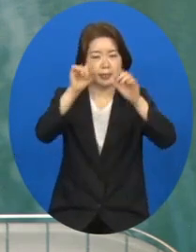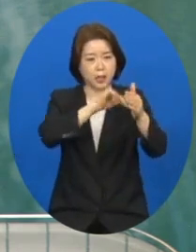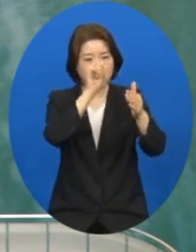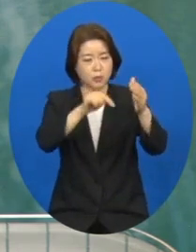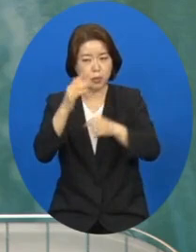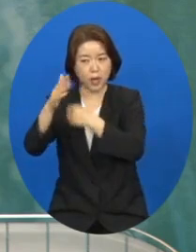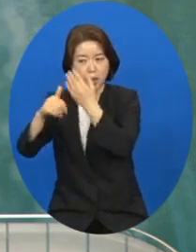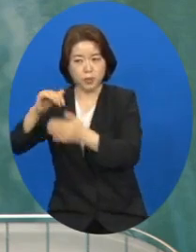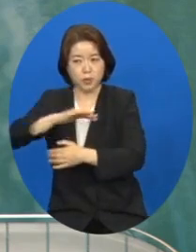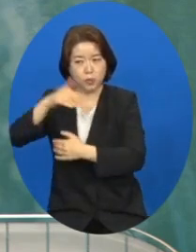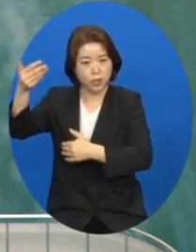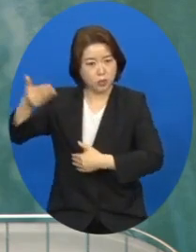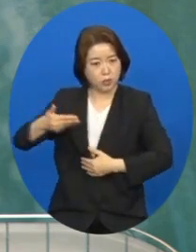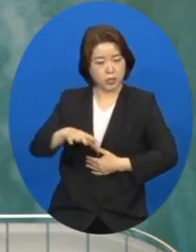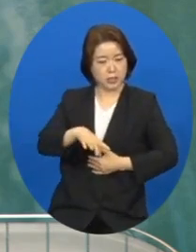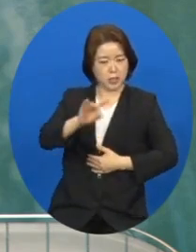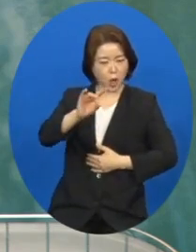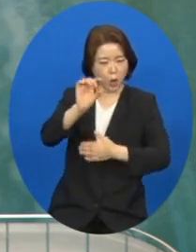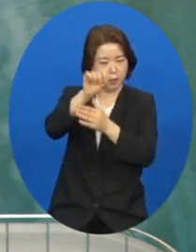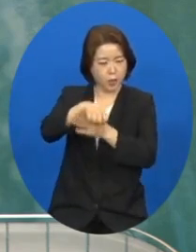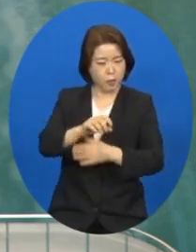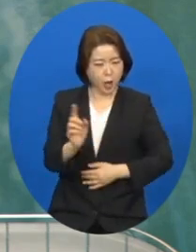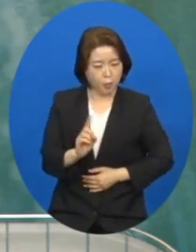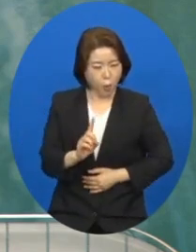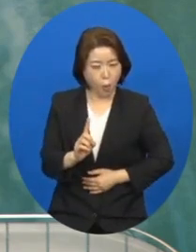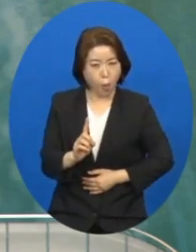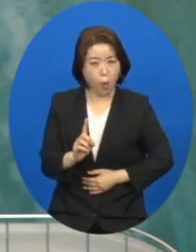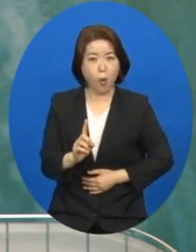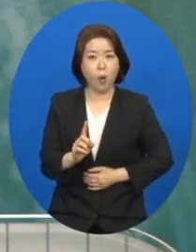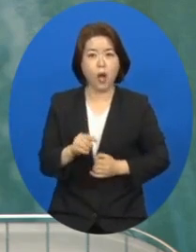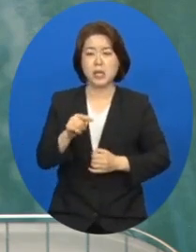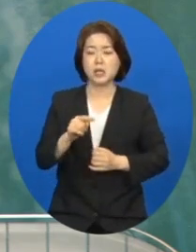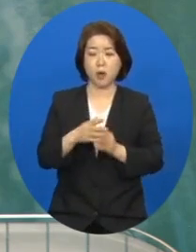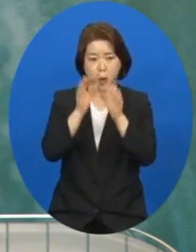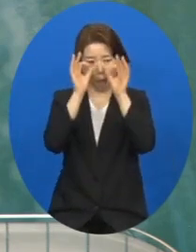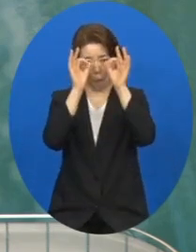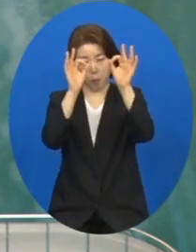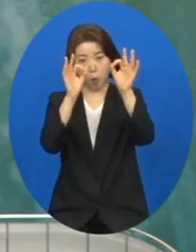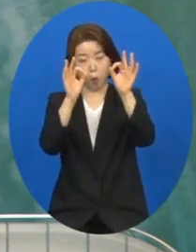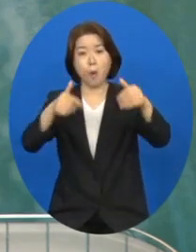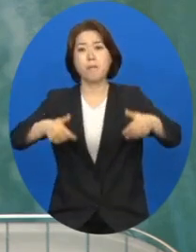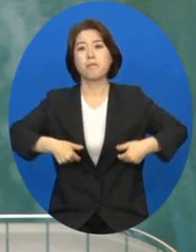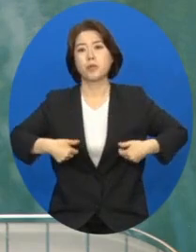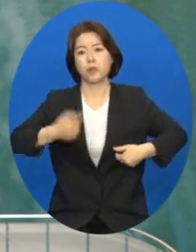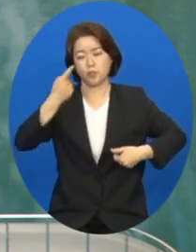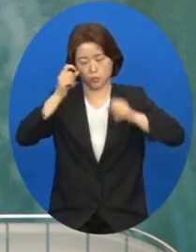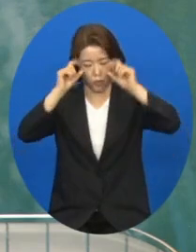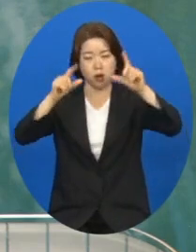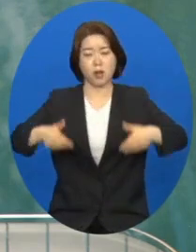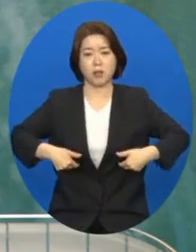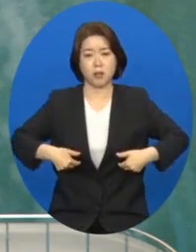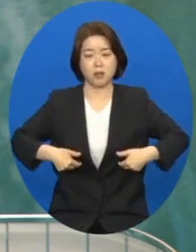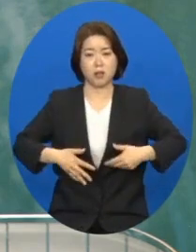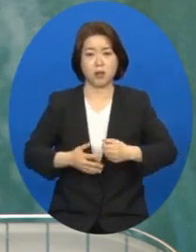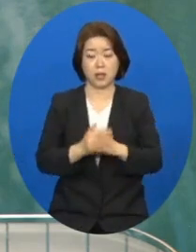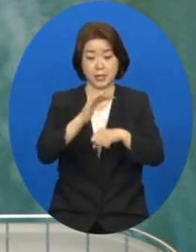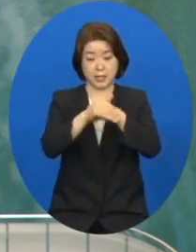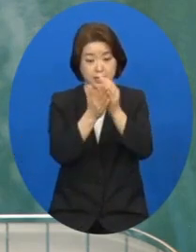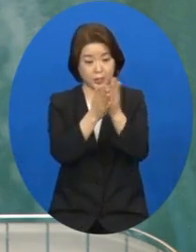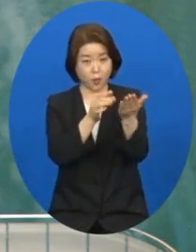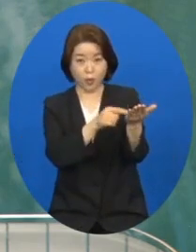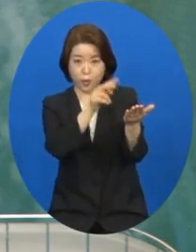하나님이 우리에게 주시는 첫 번째 열매들, 이것을 볼 줄 아는 눈이 열려야 돼요. 성경을